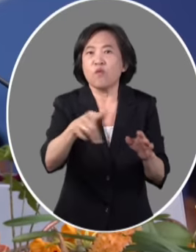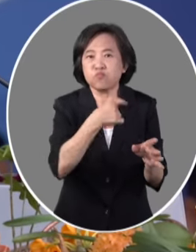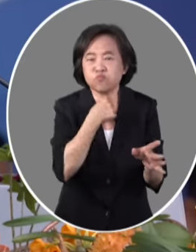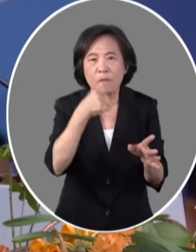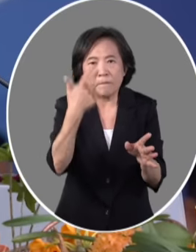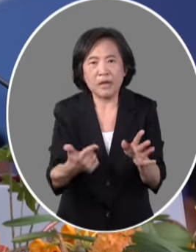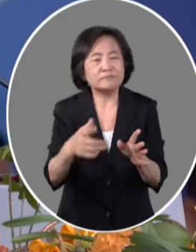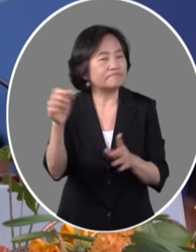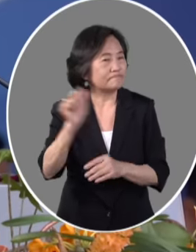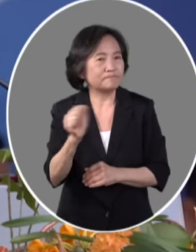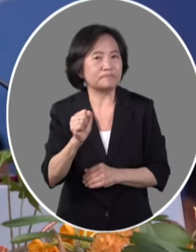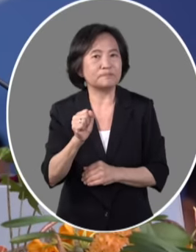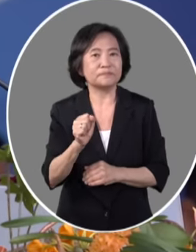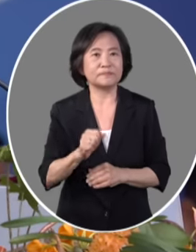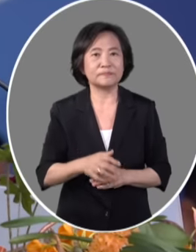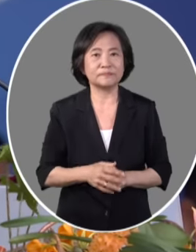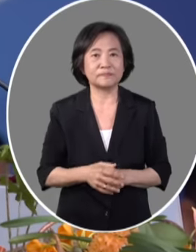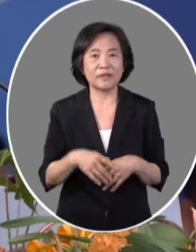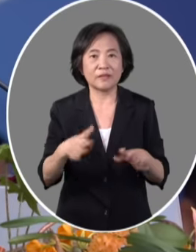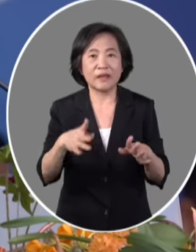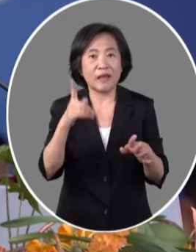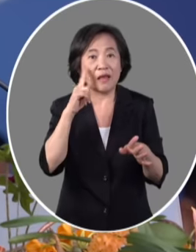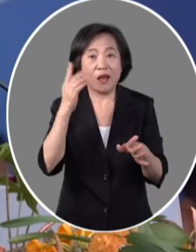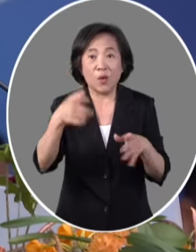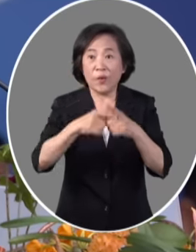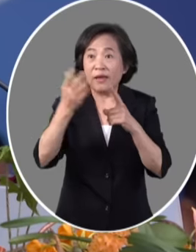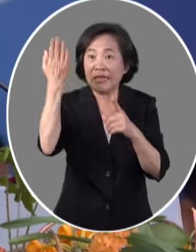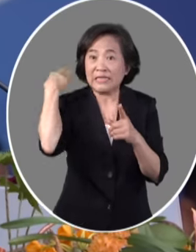能慢，更不能走回头路。